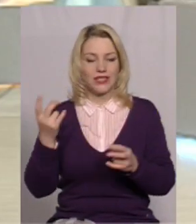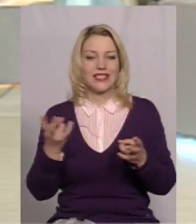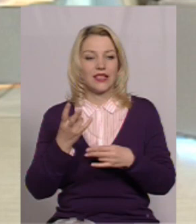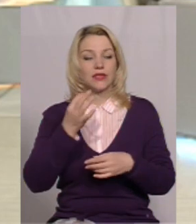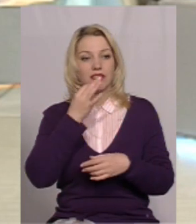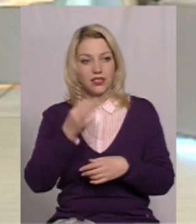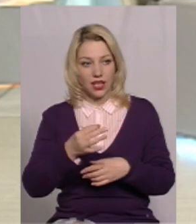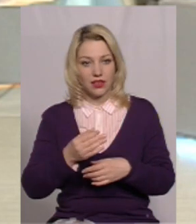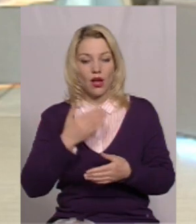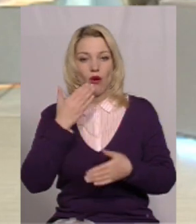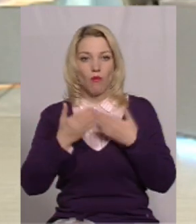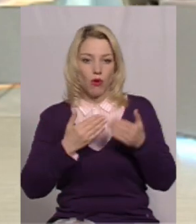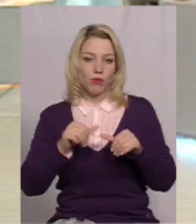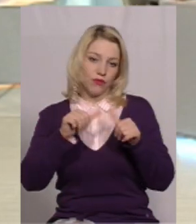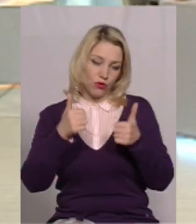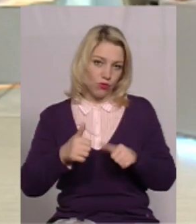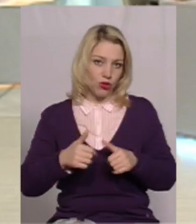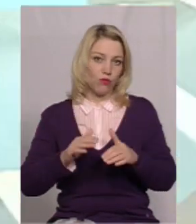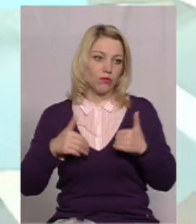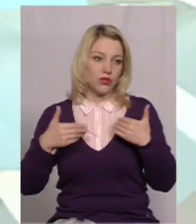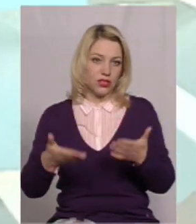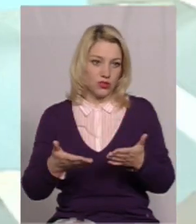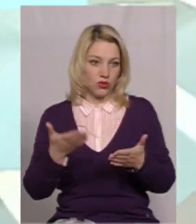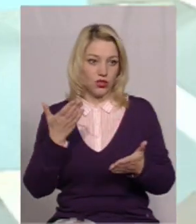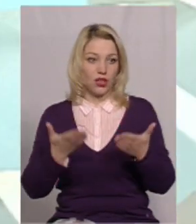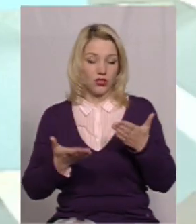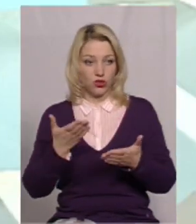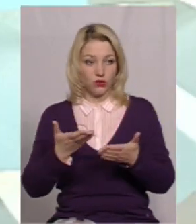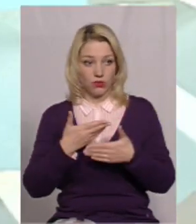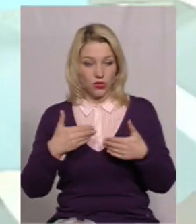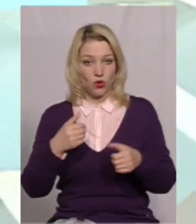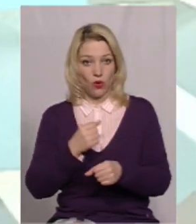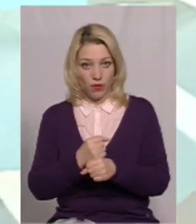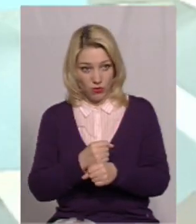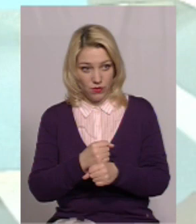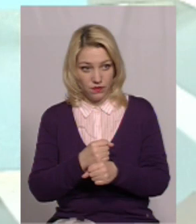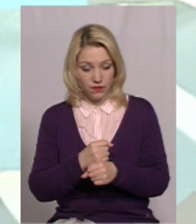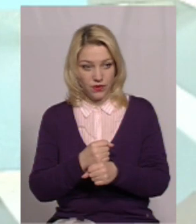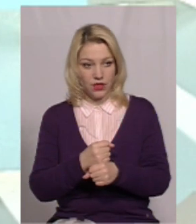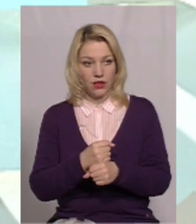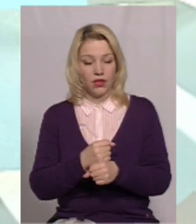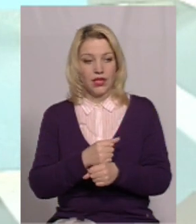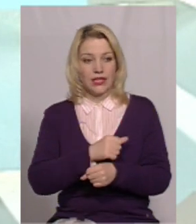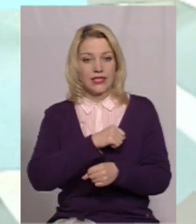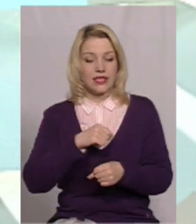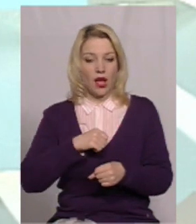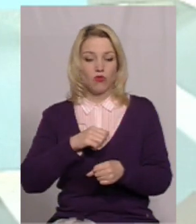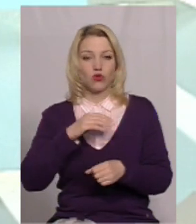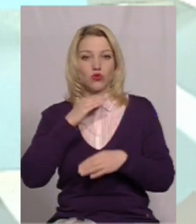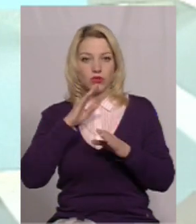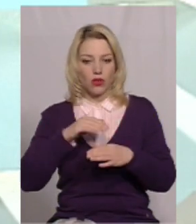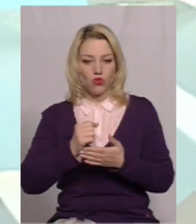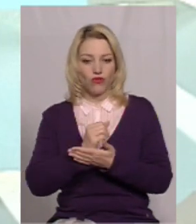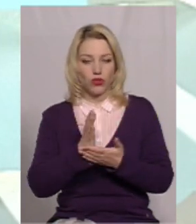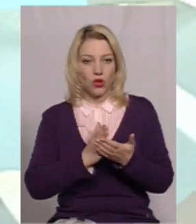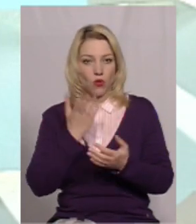що попит формує пропозицію. І коли ми зробимо цілком самодостатню інфраструктуру,